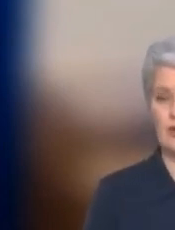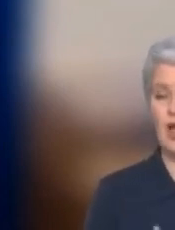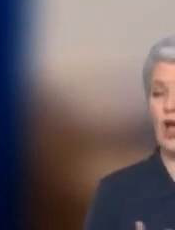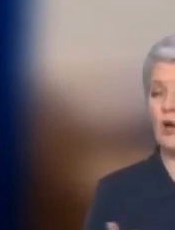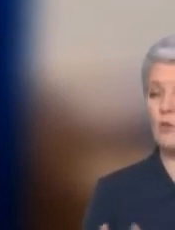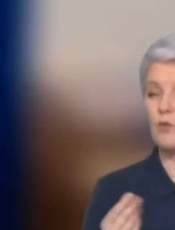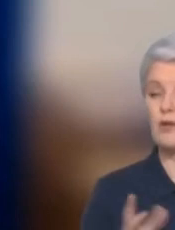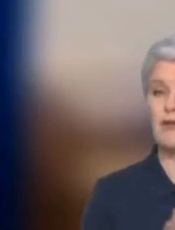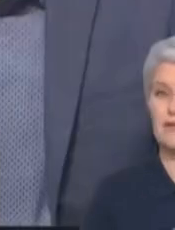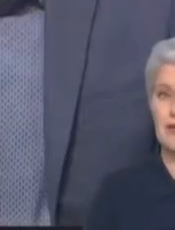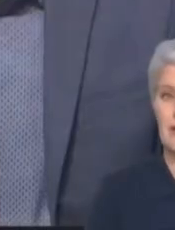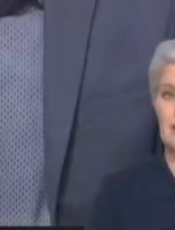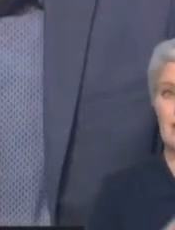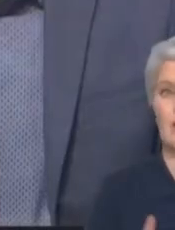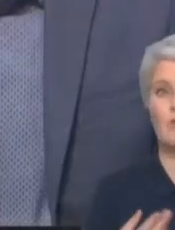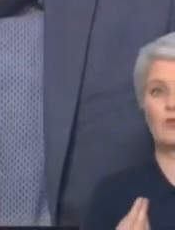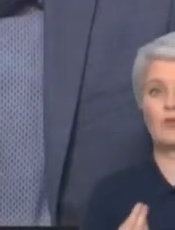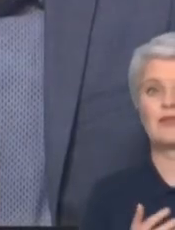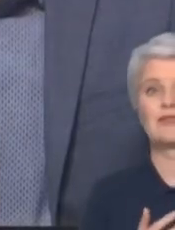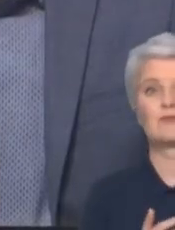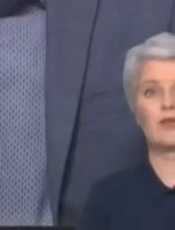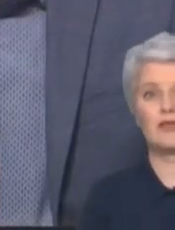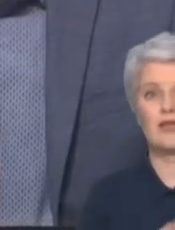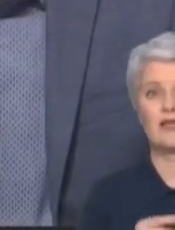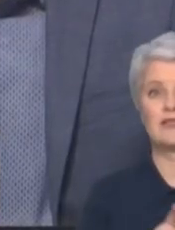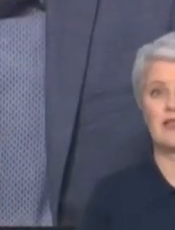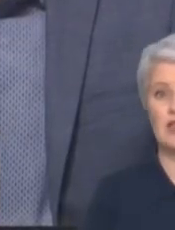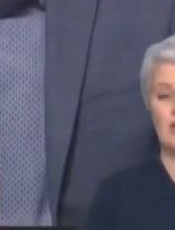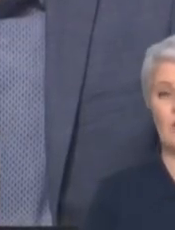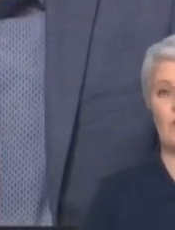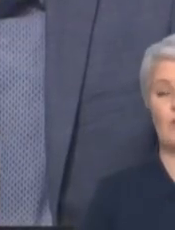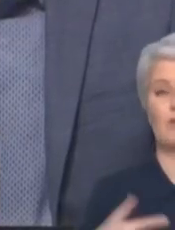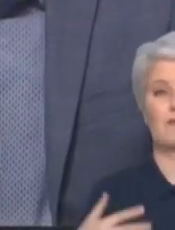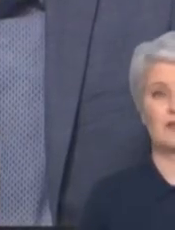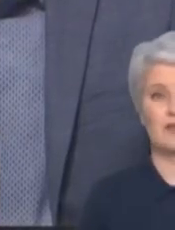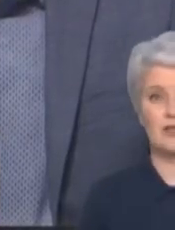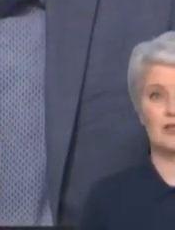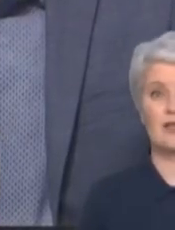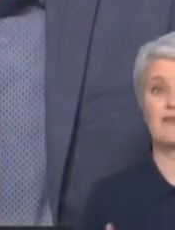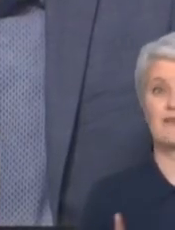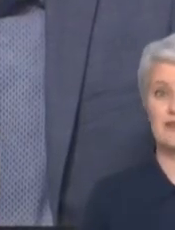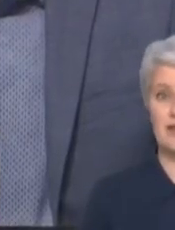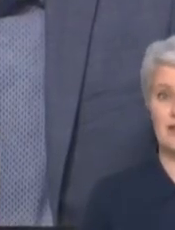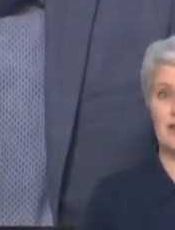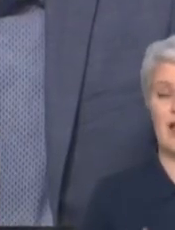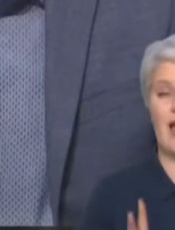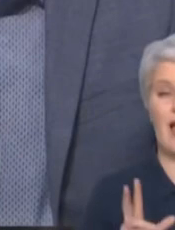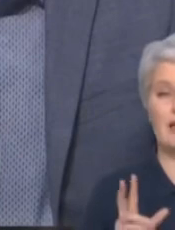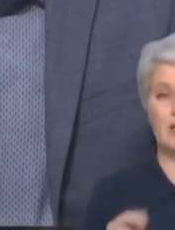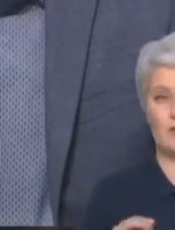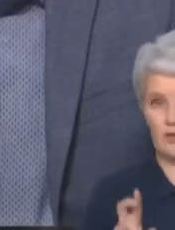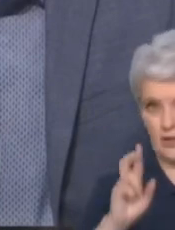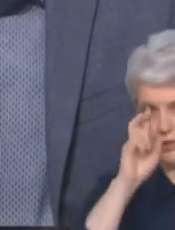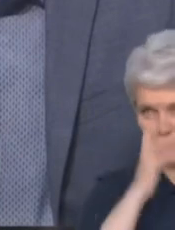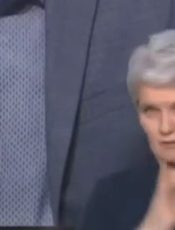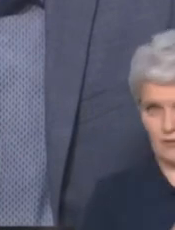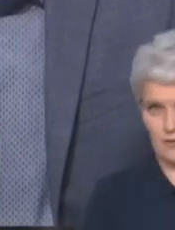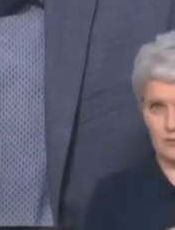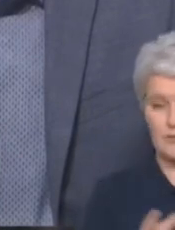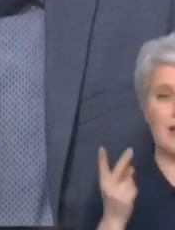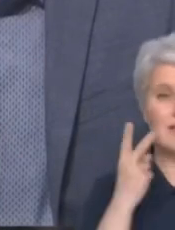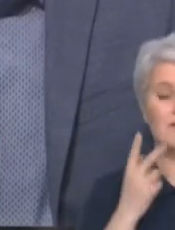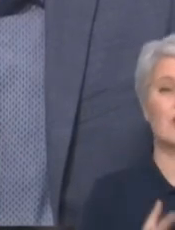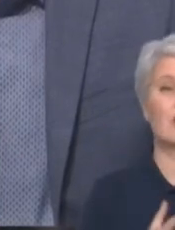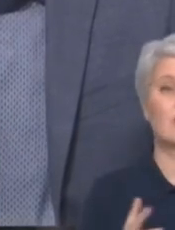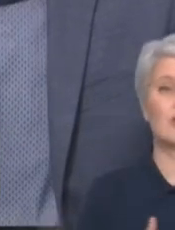будь-які вкладення чи будь-які збереження і знецінюються, і можуть бути втрачені. Тож все-таки гарантована державою виплата, вона завжди є